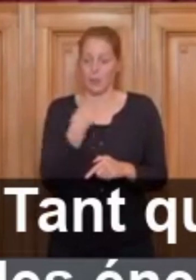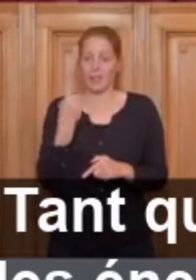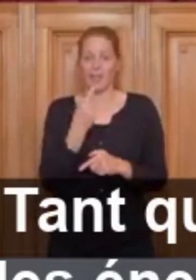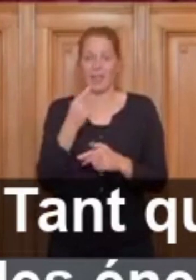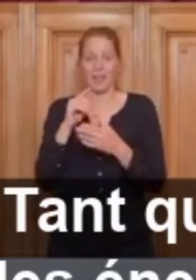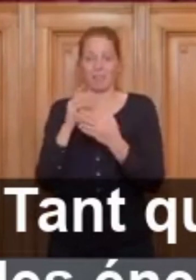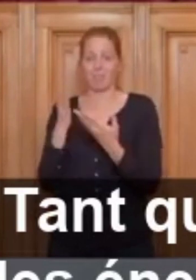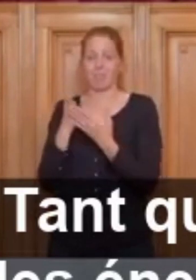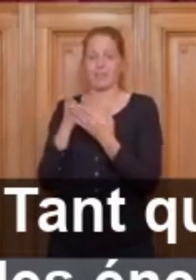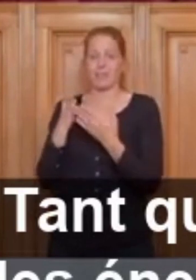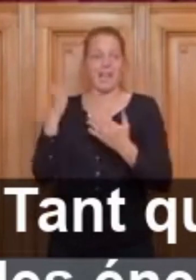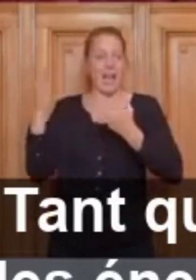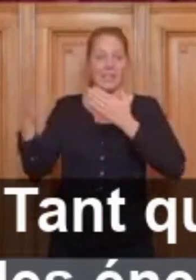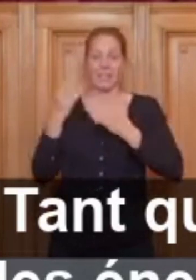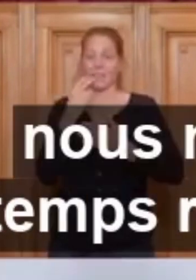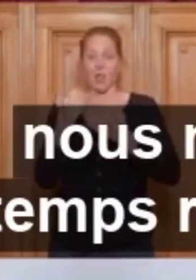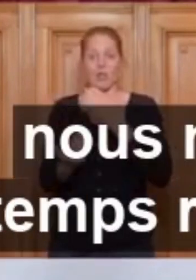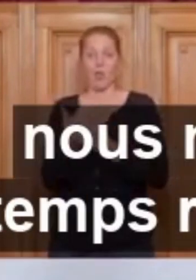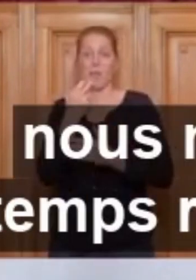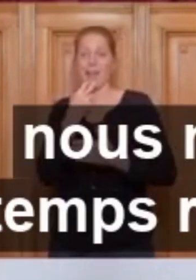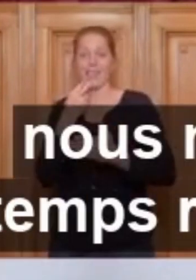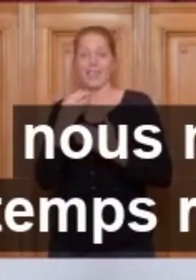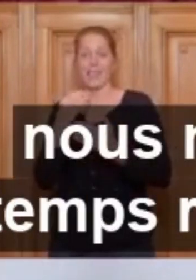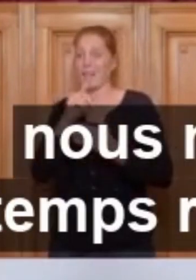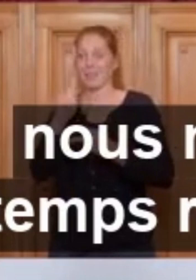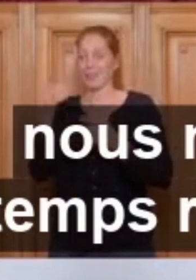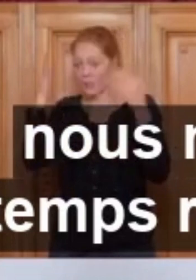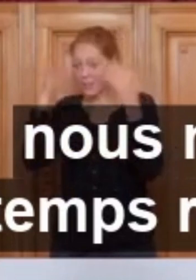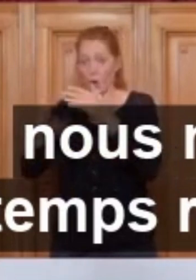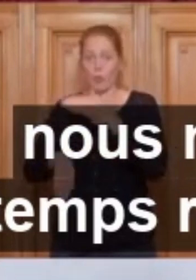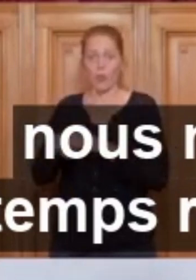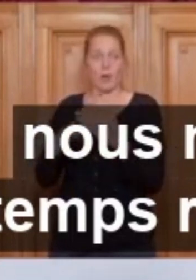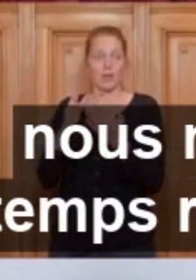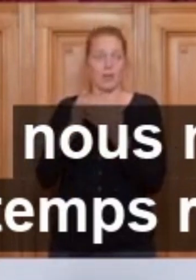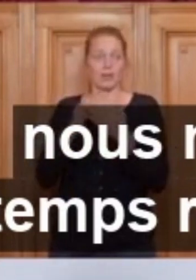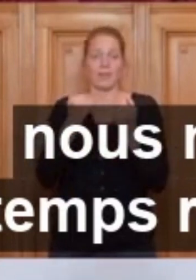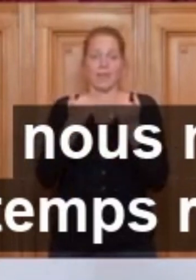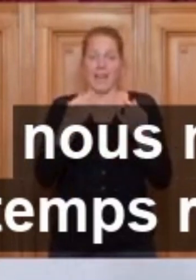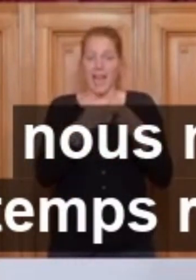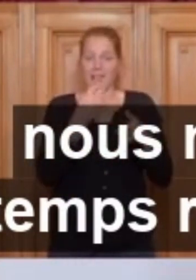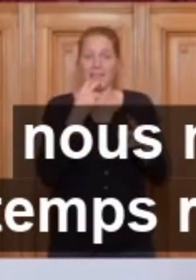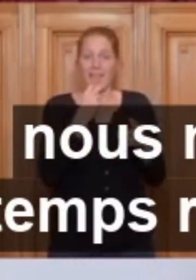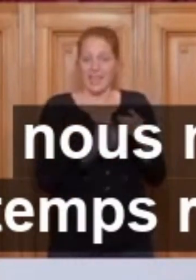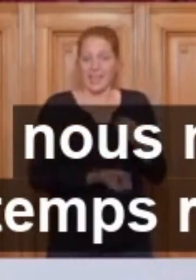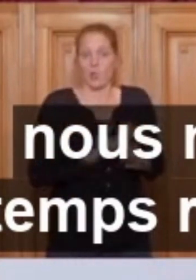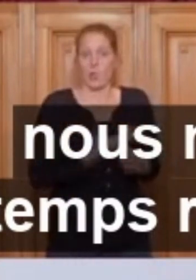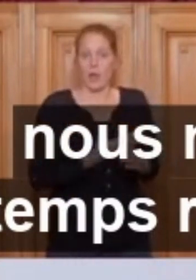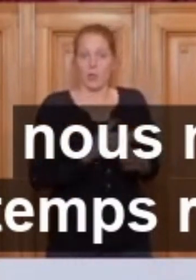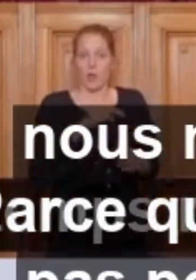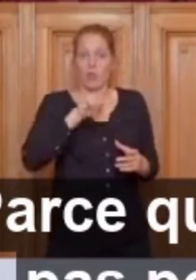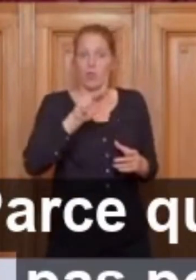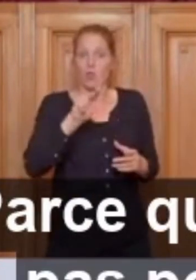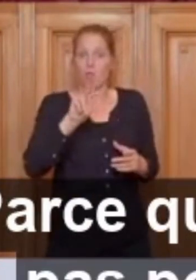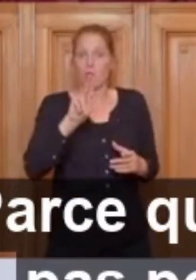volatil Alternativenergie wollen propagieren, können wir nicht gleichzeitig auf Fossilenergien und auf Nuklearenergie